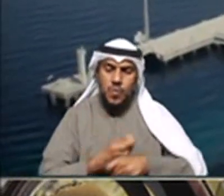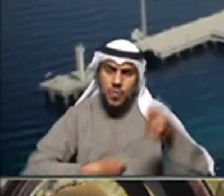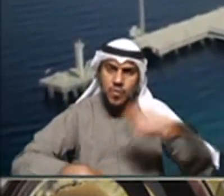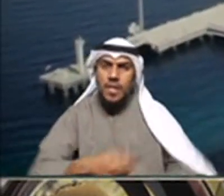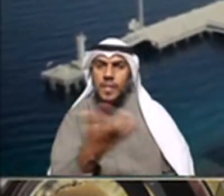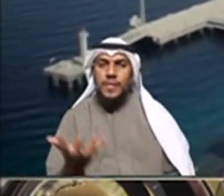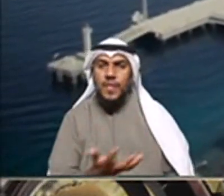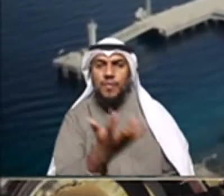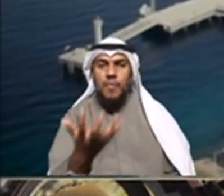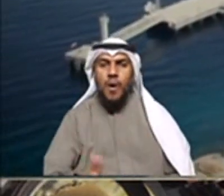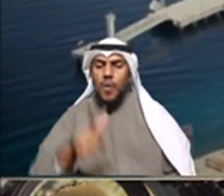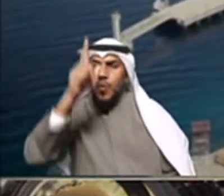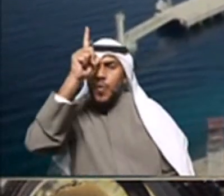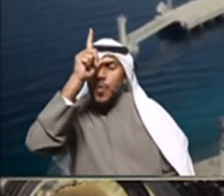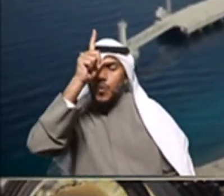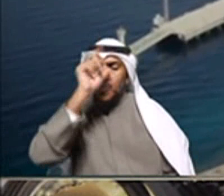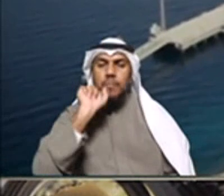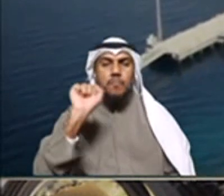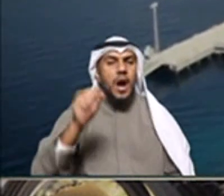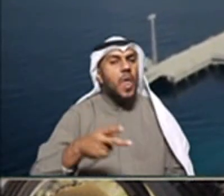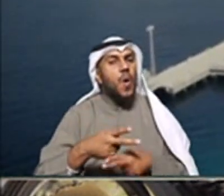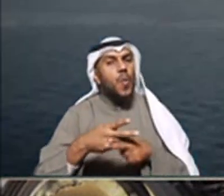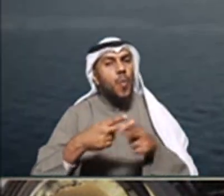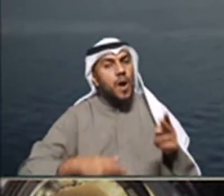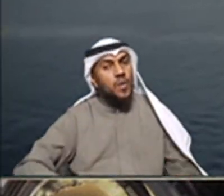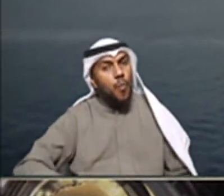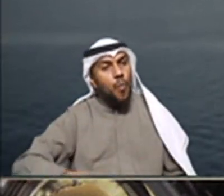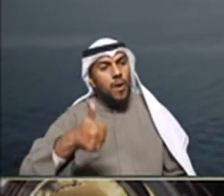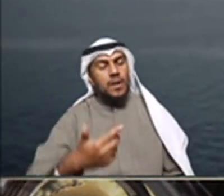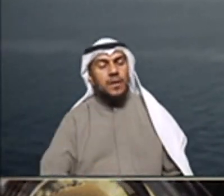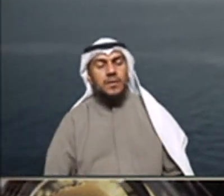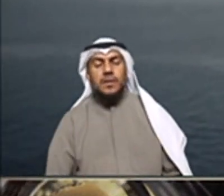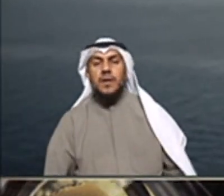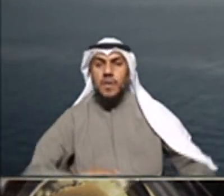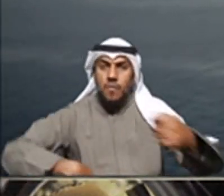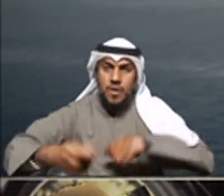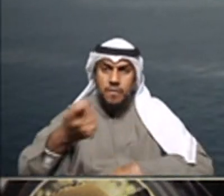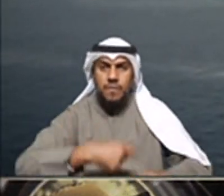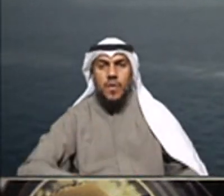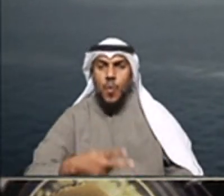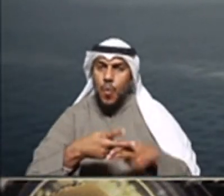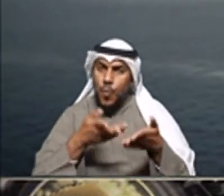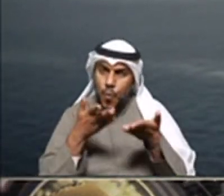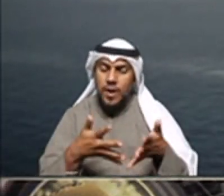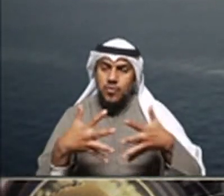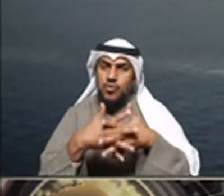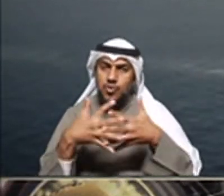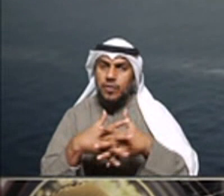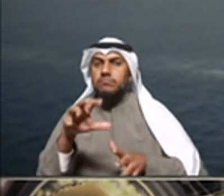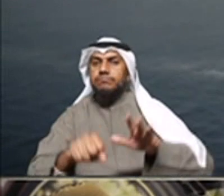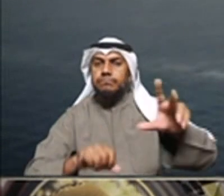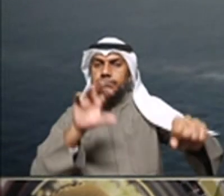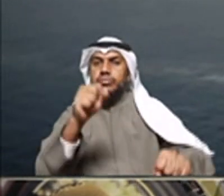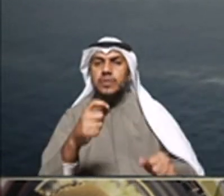إلى كل ذلك، كانت منطقة العقبة الاقتصادية الخاصة ميدانا واسعا لاستثمارات كويتية مستفيدة من